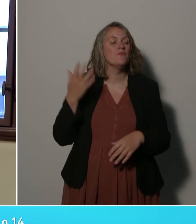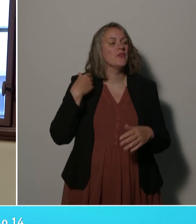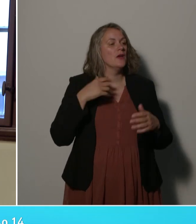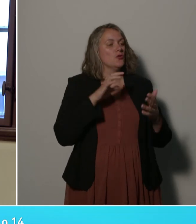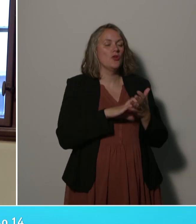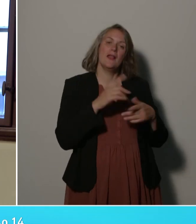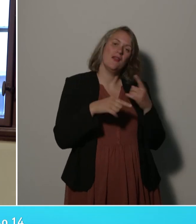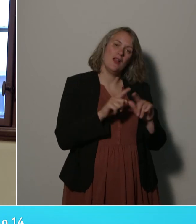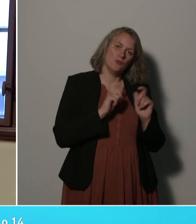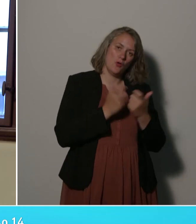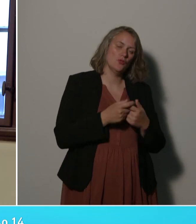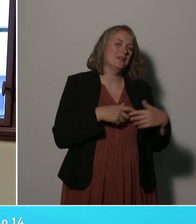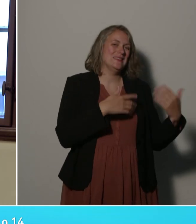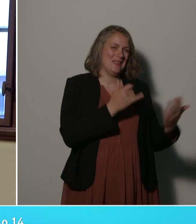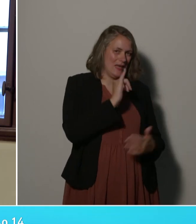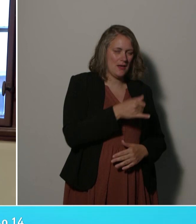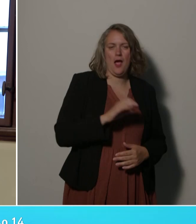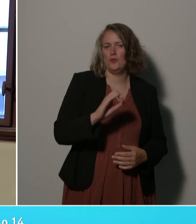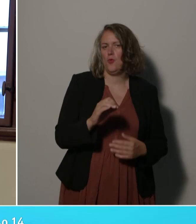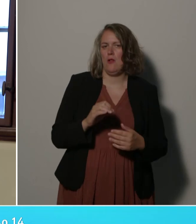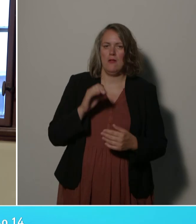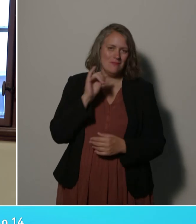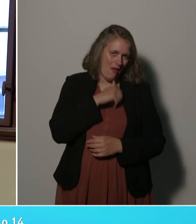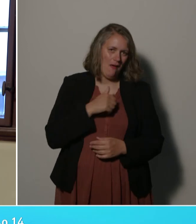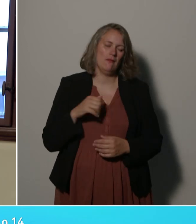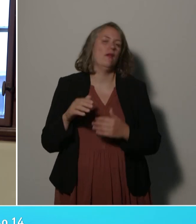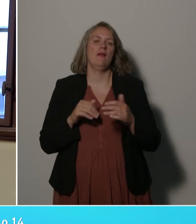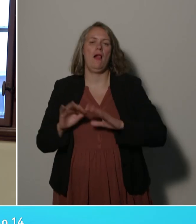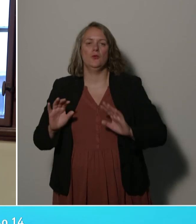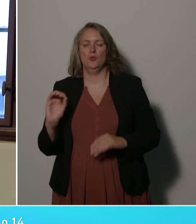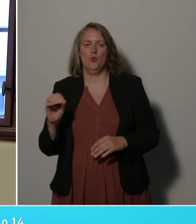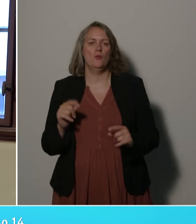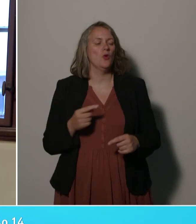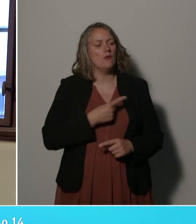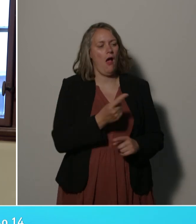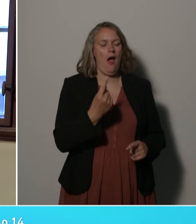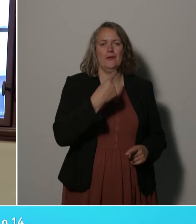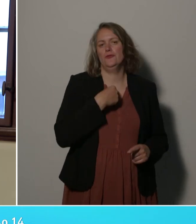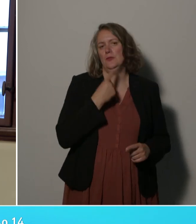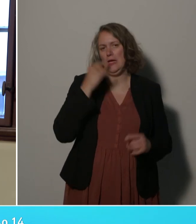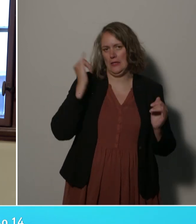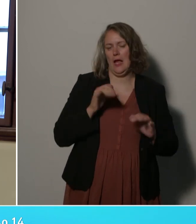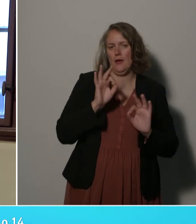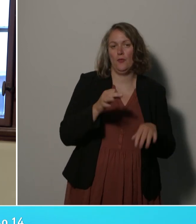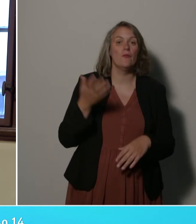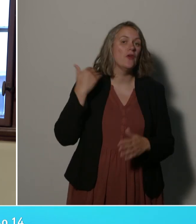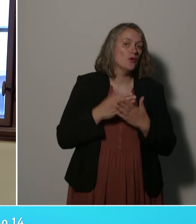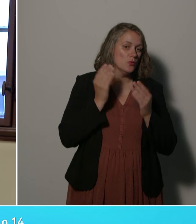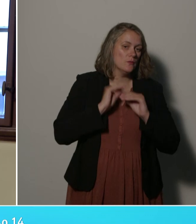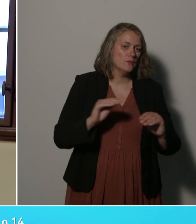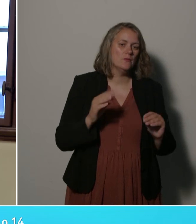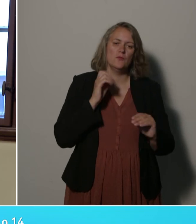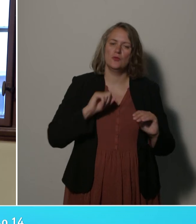tatsächlich mit 10-0 eine einstimmige Unterstützung für dieses Vorhaben. Und ich hatte angekündigt, ich will auch noch